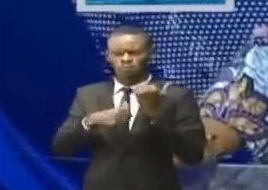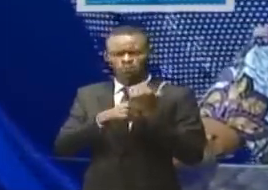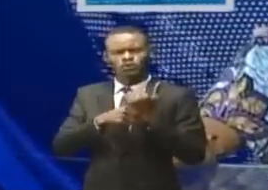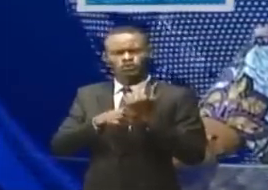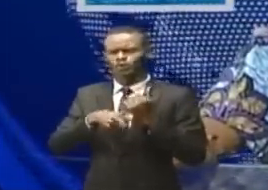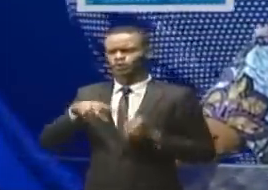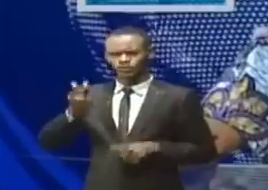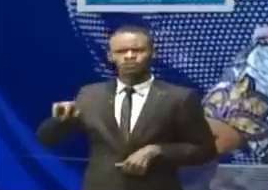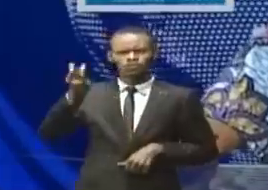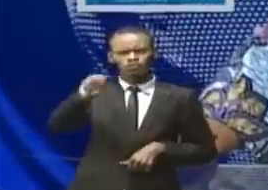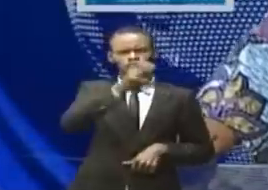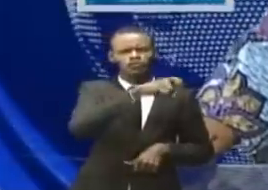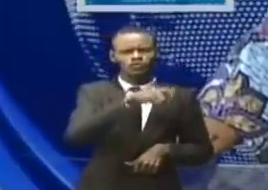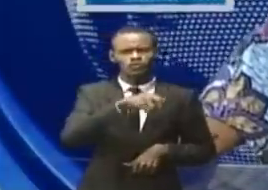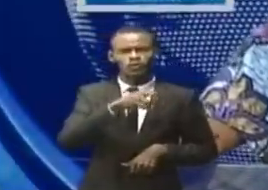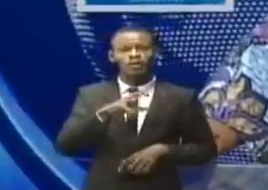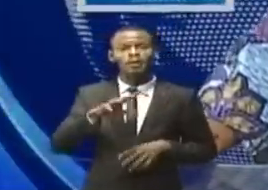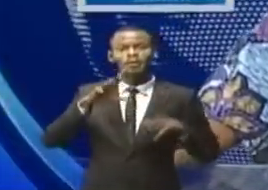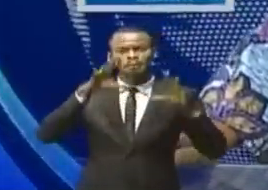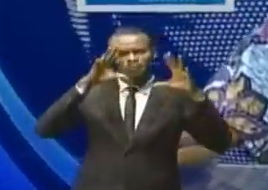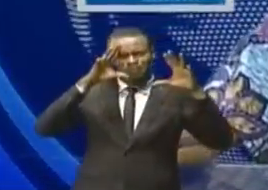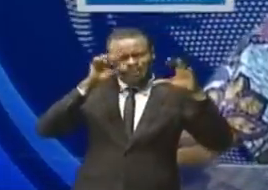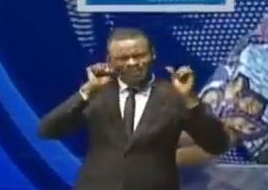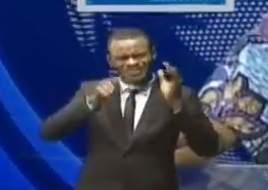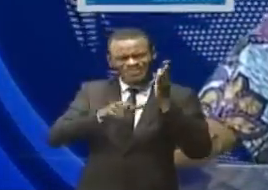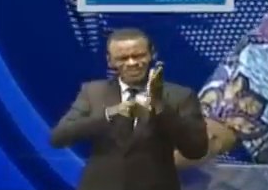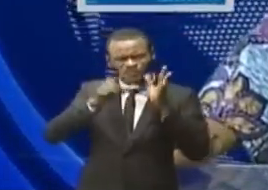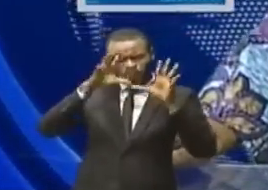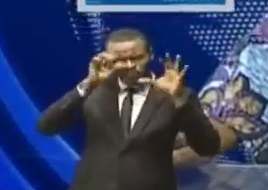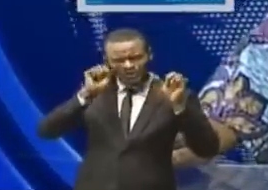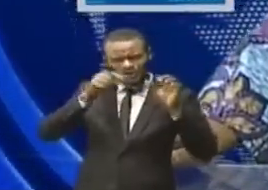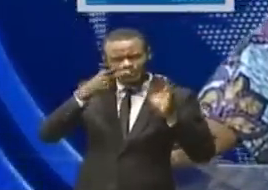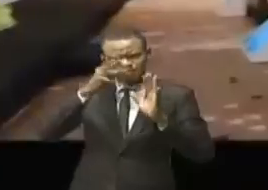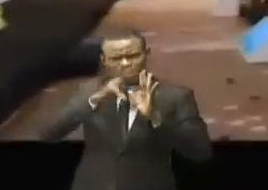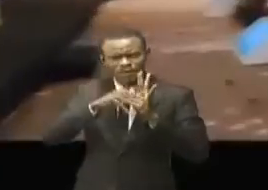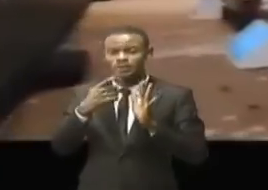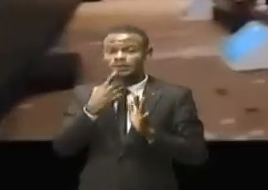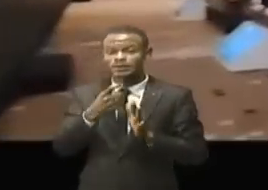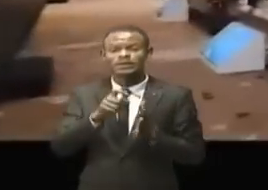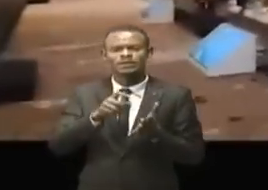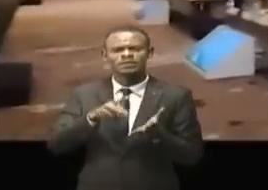l'espace francophone. Plus de détails avec notre envoyé spécial, Robert Ndoye.